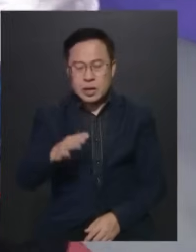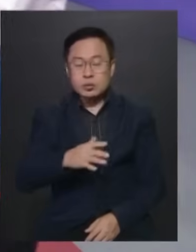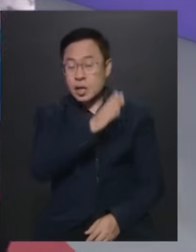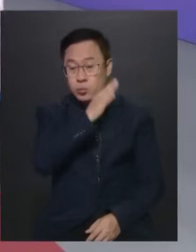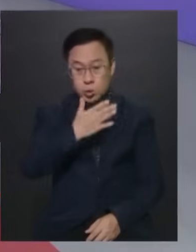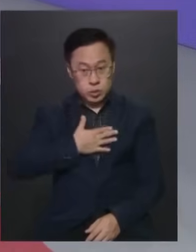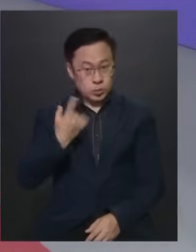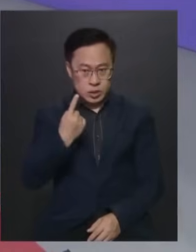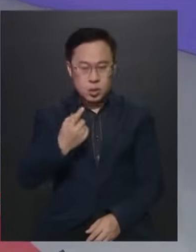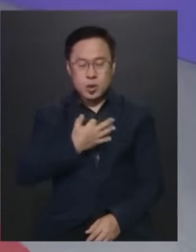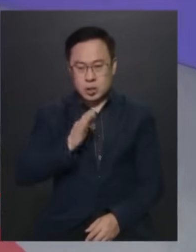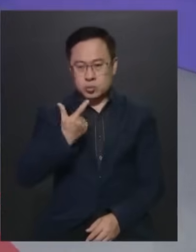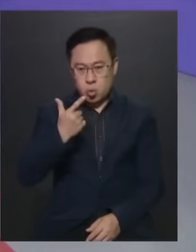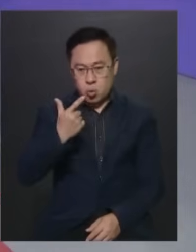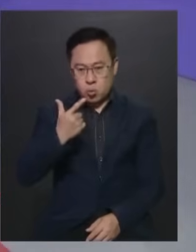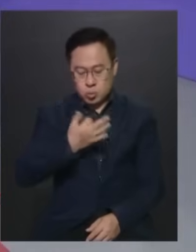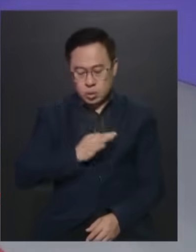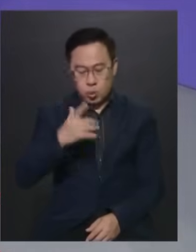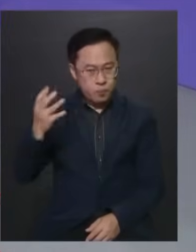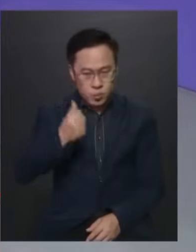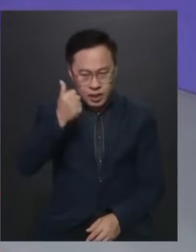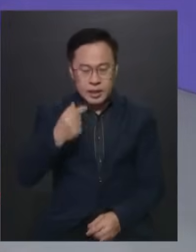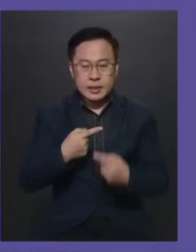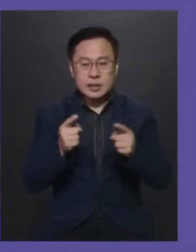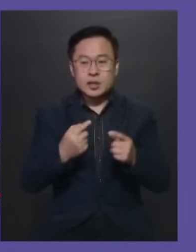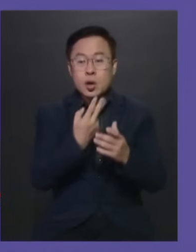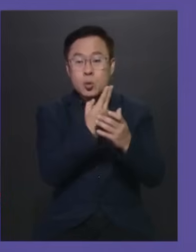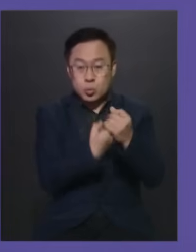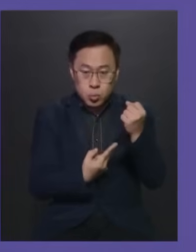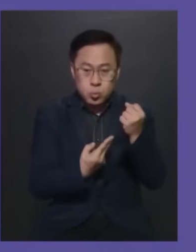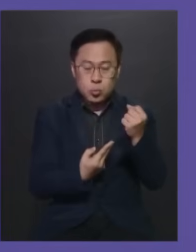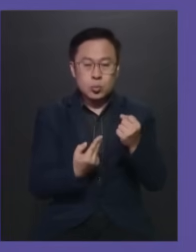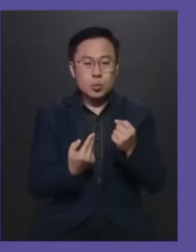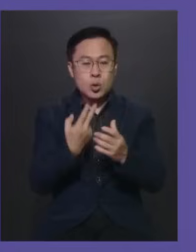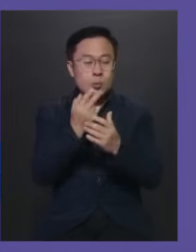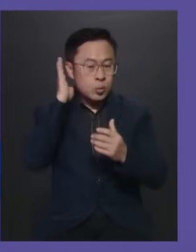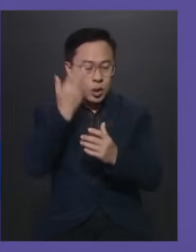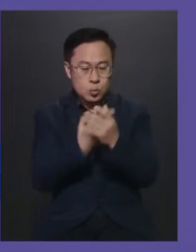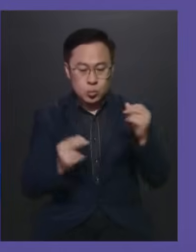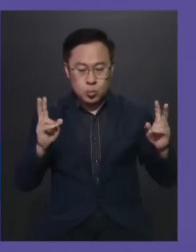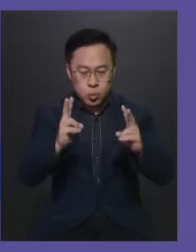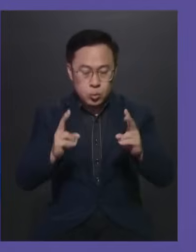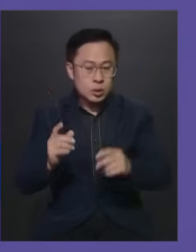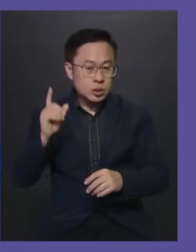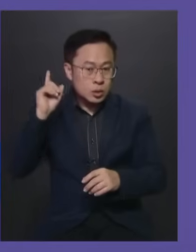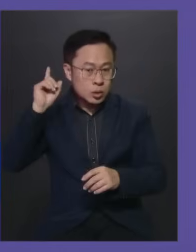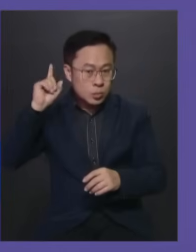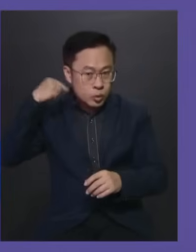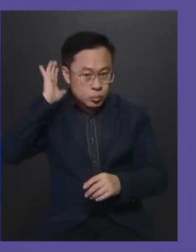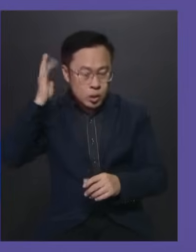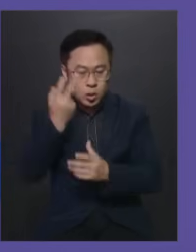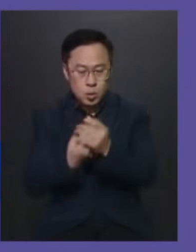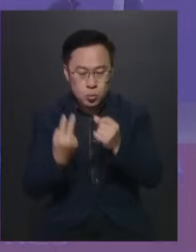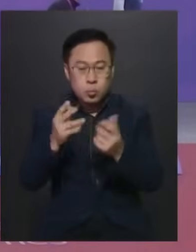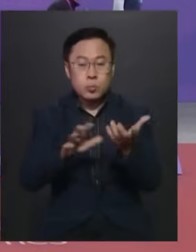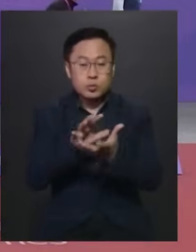เหรียญทองมาให้ได้วันนี้ผมทำตามสัญญาแล้วรู้สึกดีใจและปลดล็อคตัวเองได้ในเอเชียมพาเมผลนี้ครับไปฟังเสียงรุ่ง